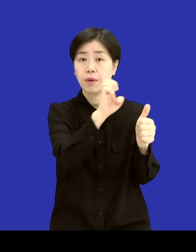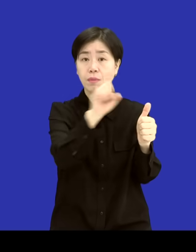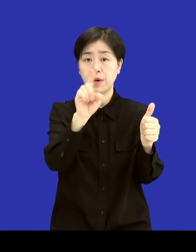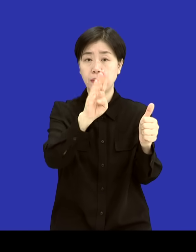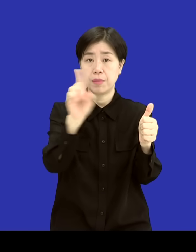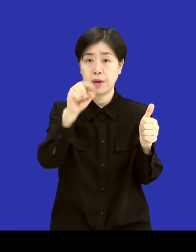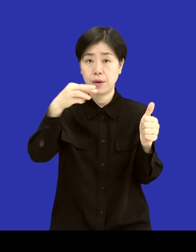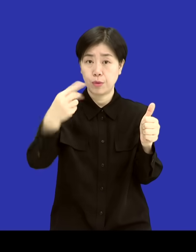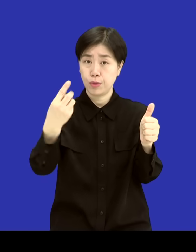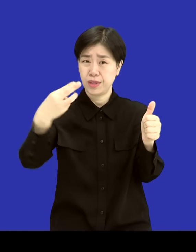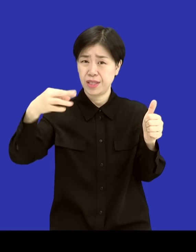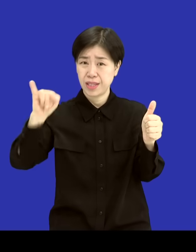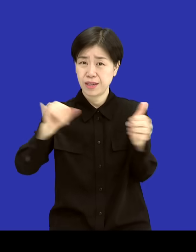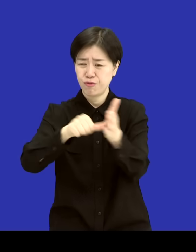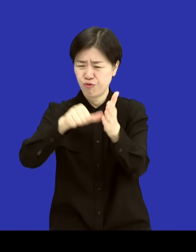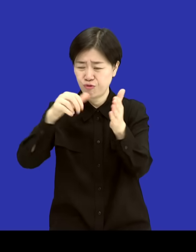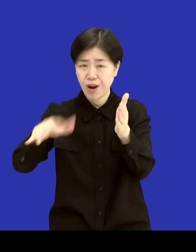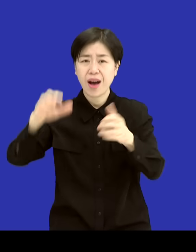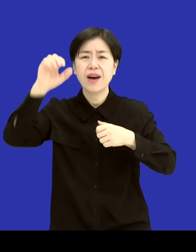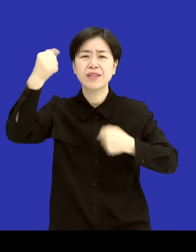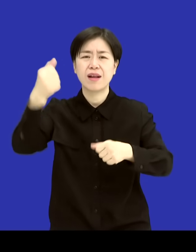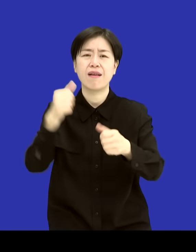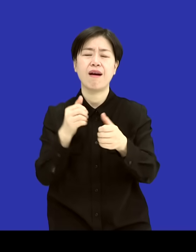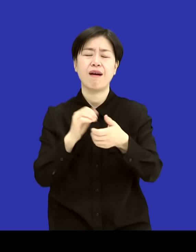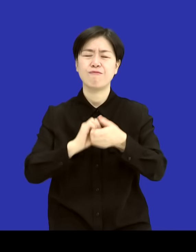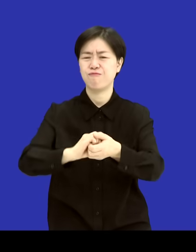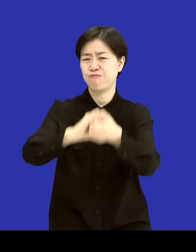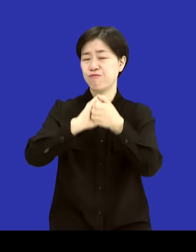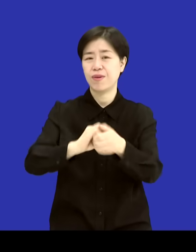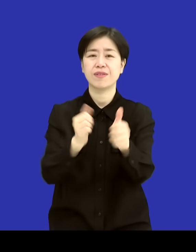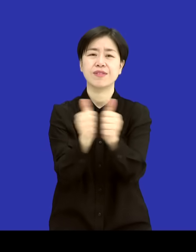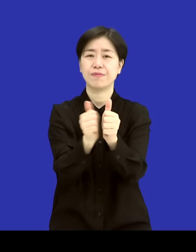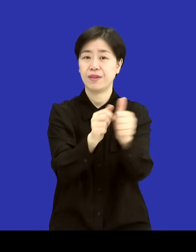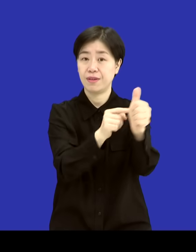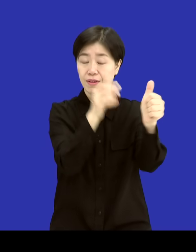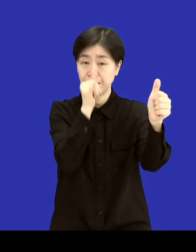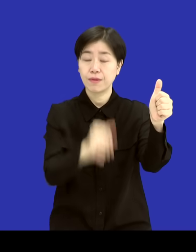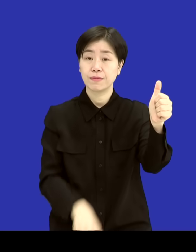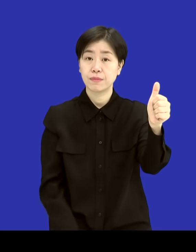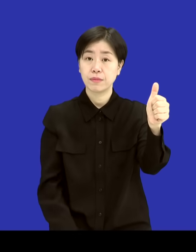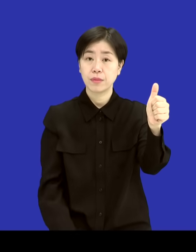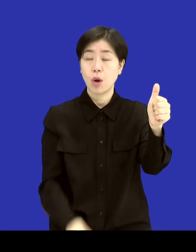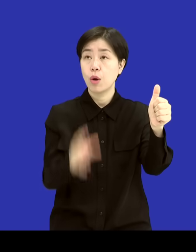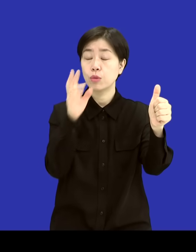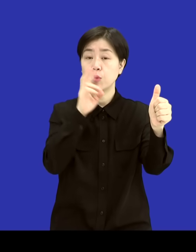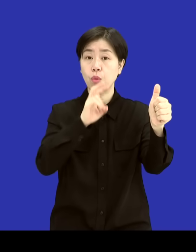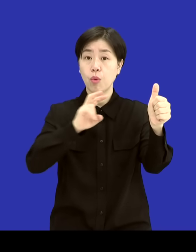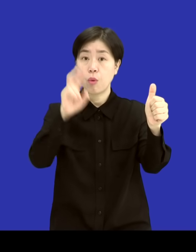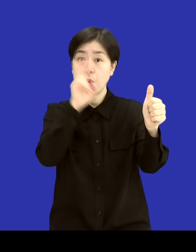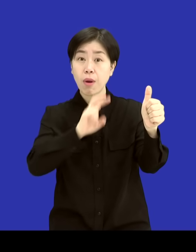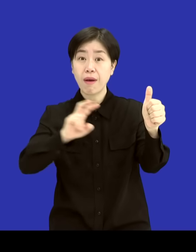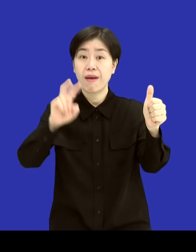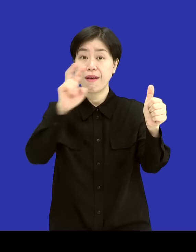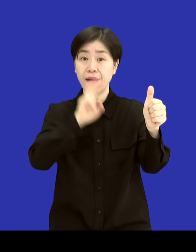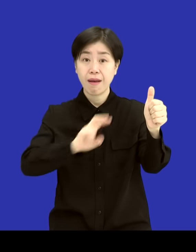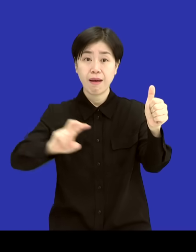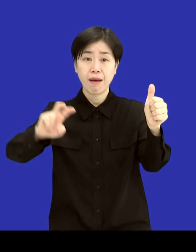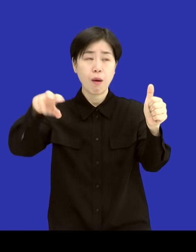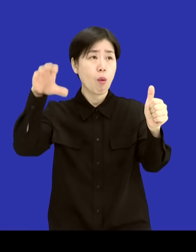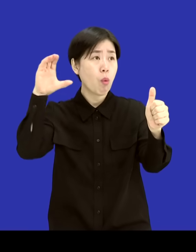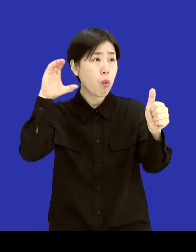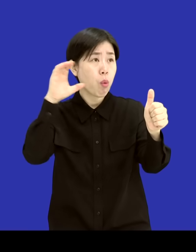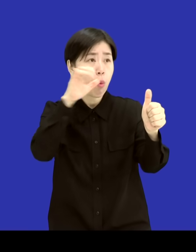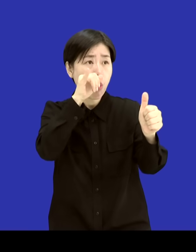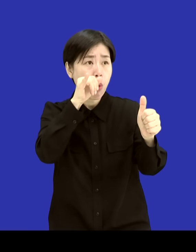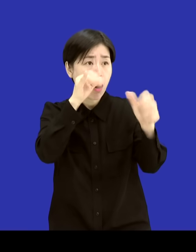영상을 보게 됐어요. 네. 흔히 아시는 그 네순도르마 공주는 잠 못 이루고 네네. 빈체로 빈체로 아, 그